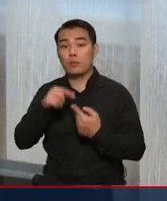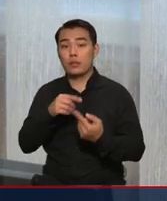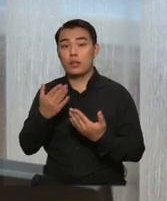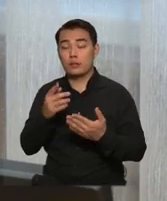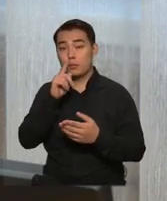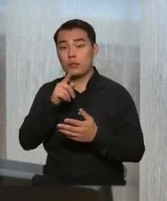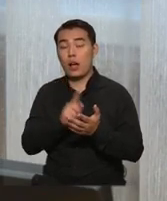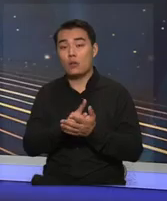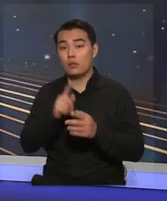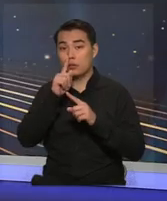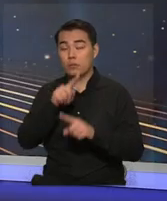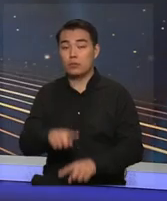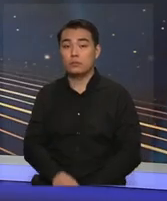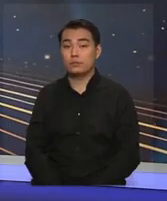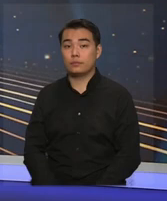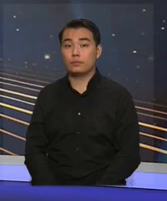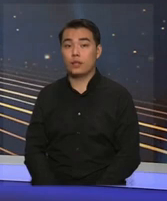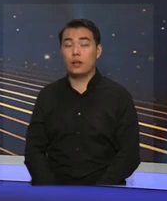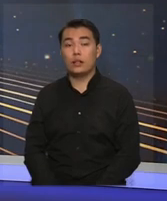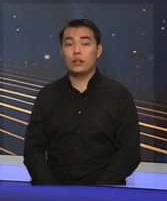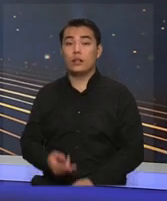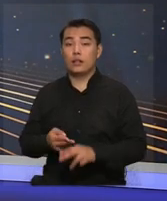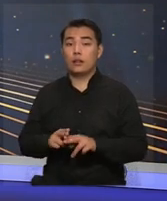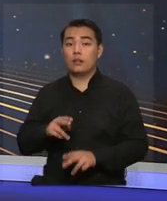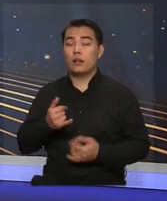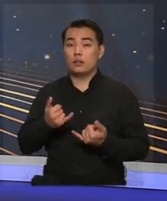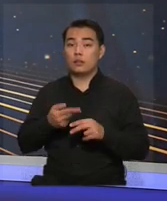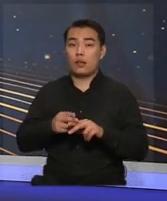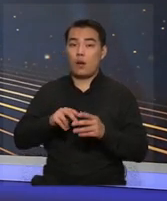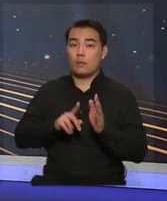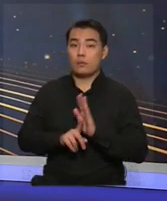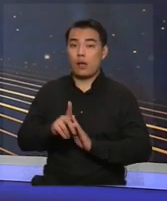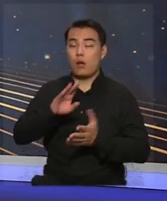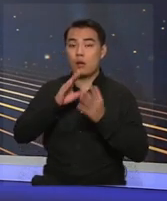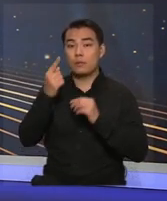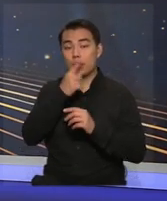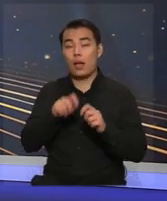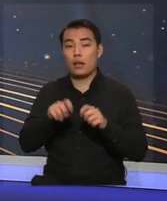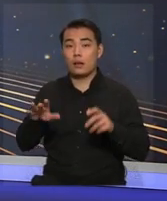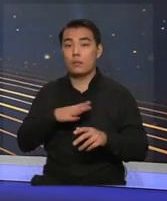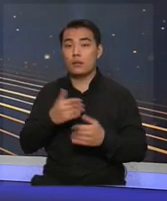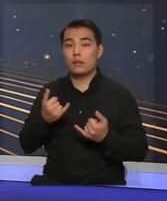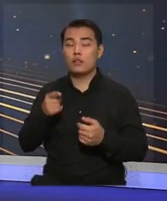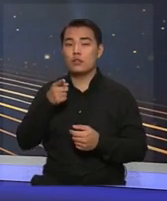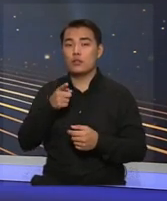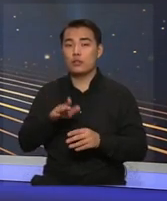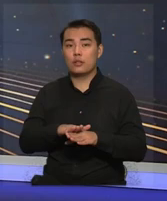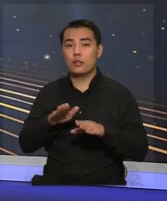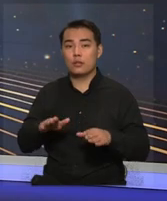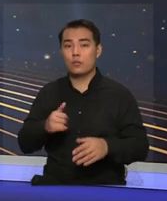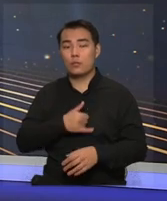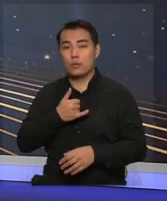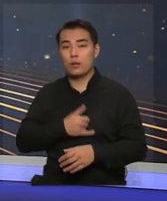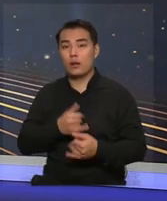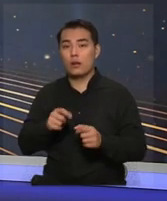салық салынбайды. Ол талай зағиптің көкірек көзін ашқан жан. Ол мыңдаған оқушыдан бөлек мұғалімдердің